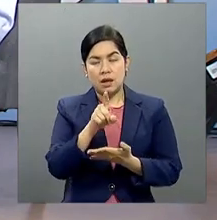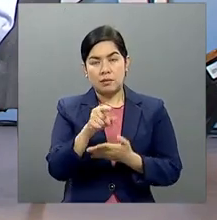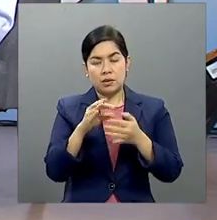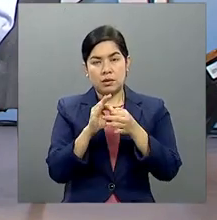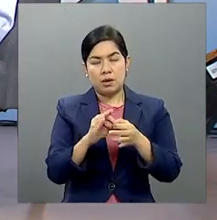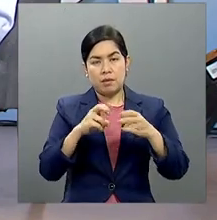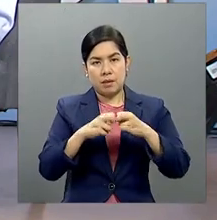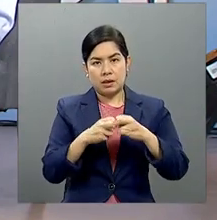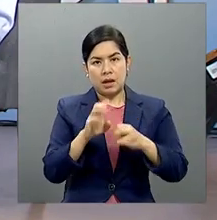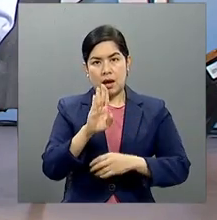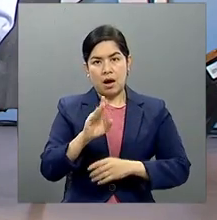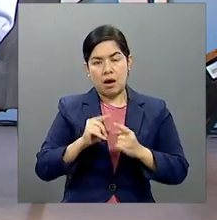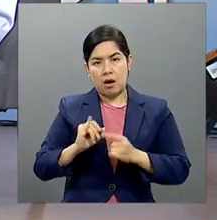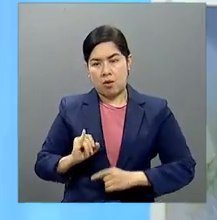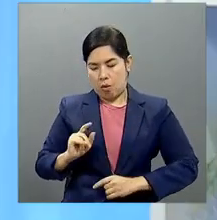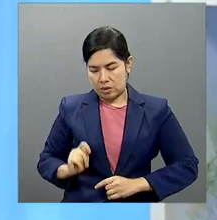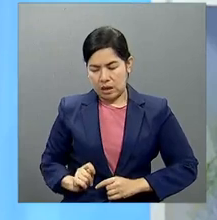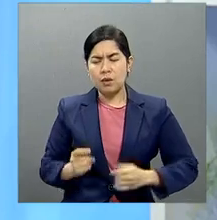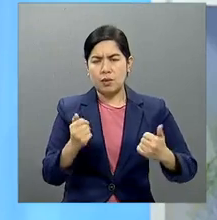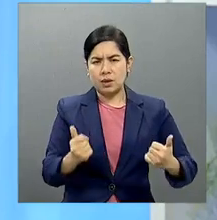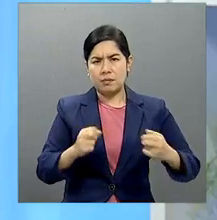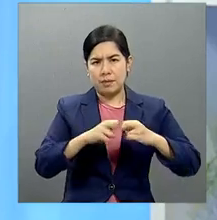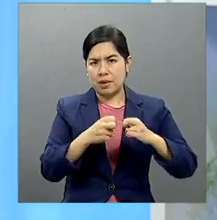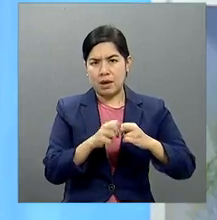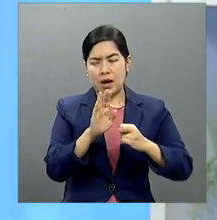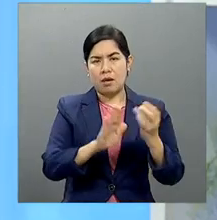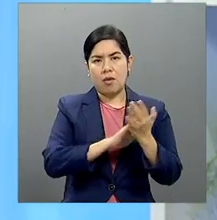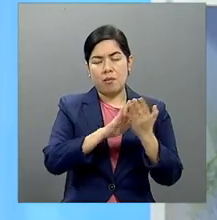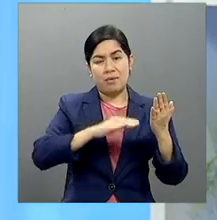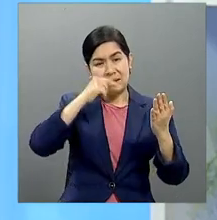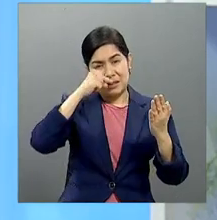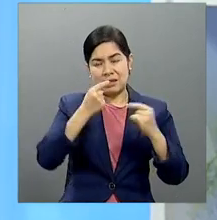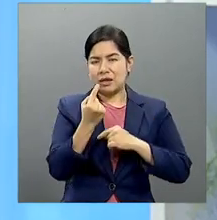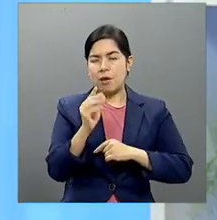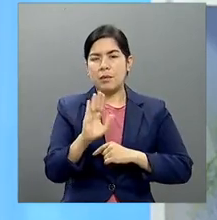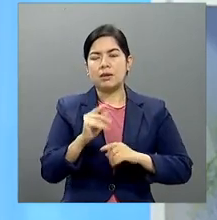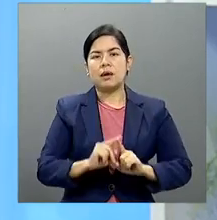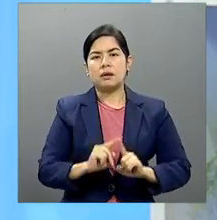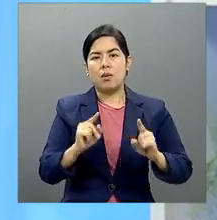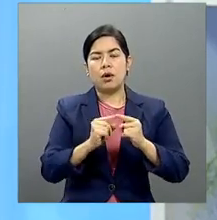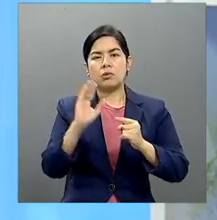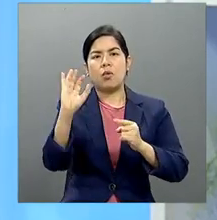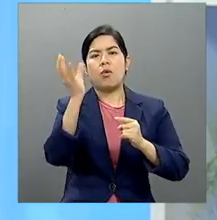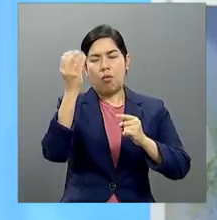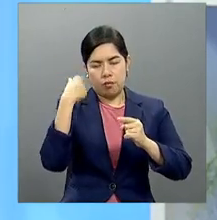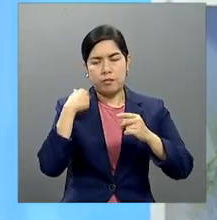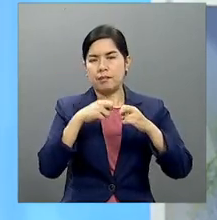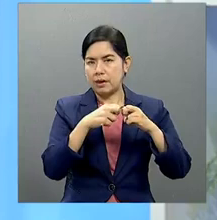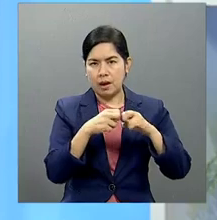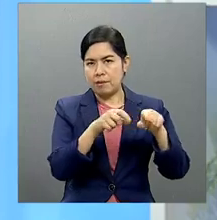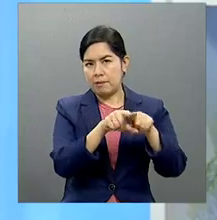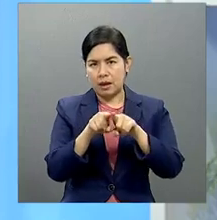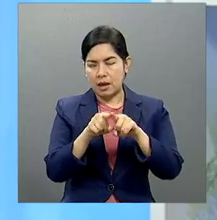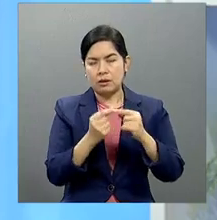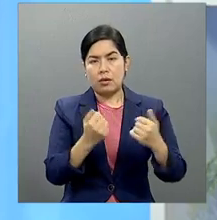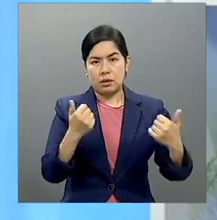ณวันนี้ไม่ใช่แค่ปัญหาระดับประเทศแต่เป็นปัญหาที่หลายๆประเทศในทั่วโลกกำลังเผชิญอยู่สถานการณ์วันนี้โดยรวมส